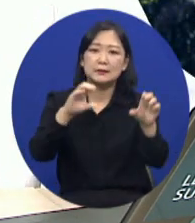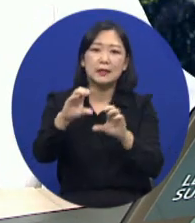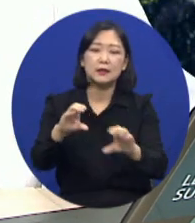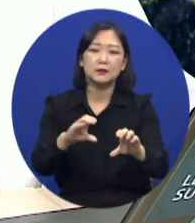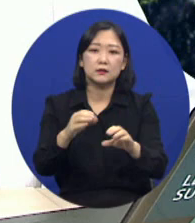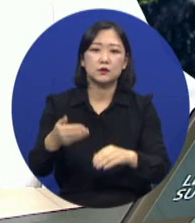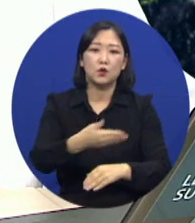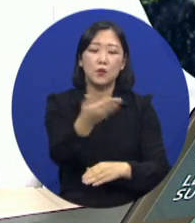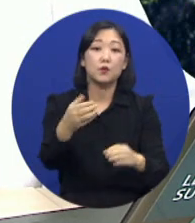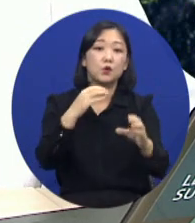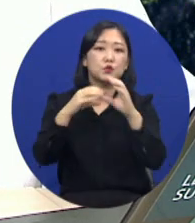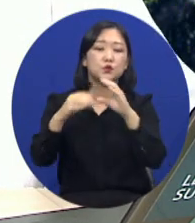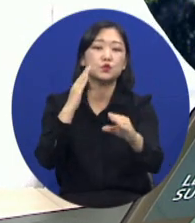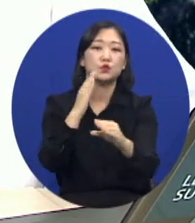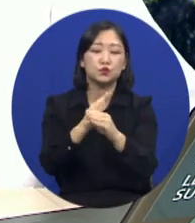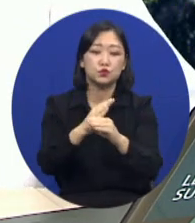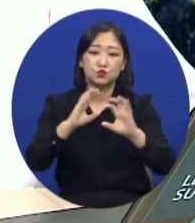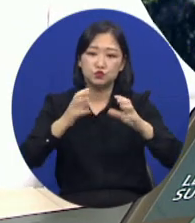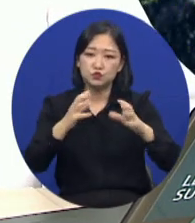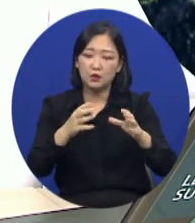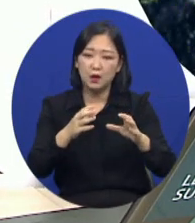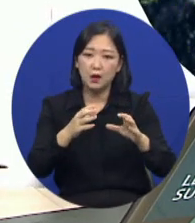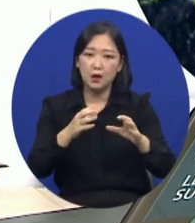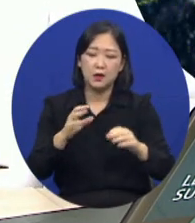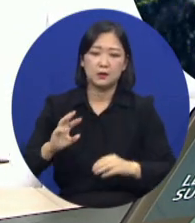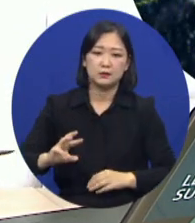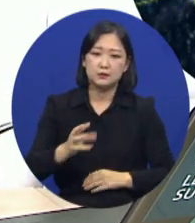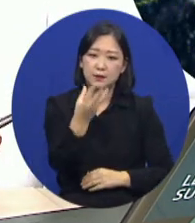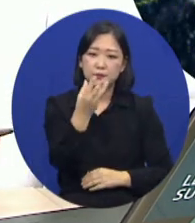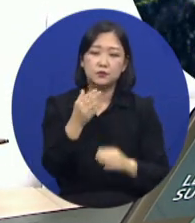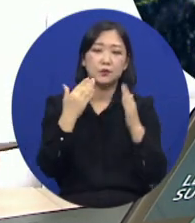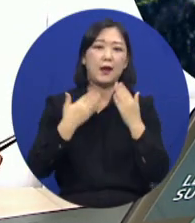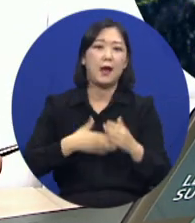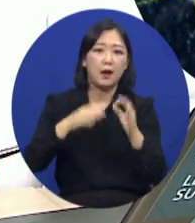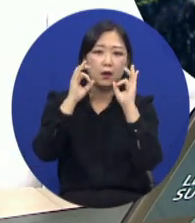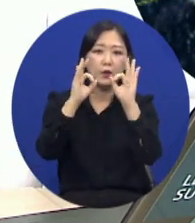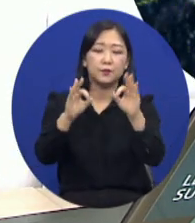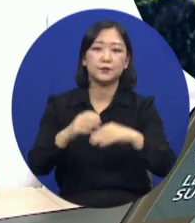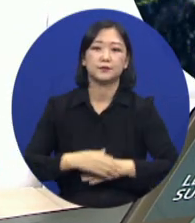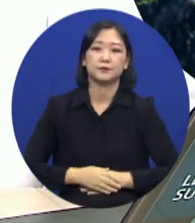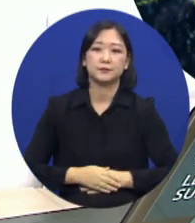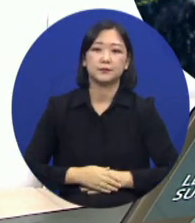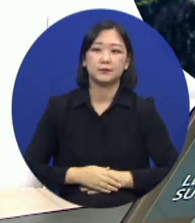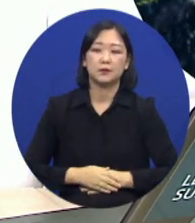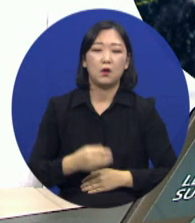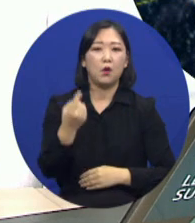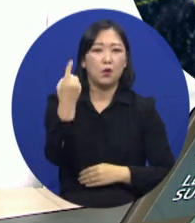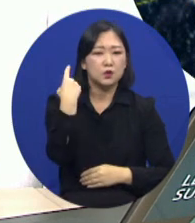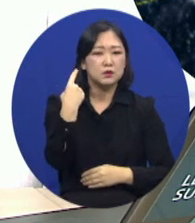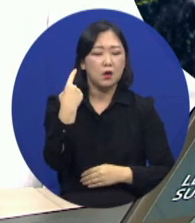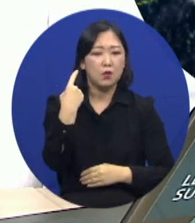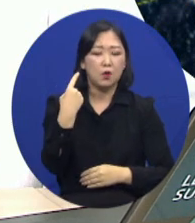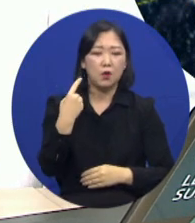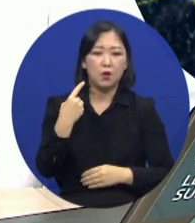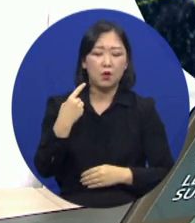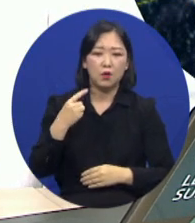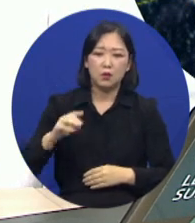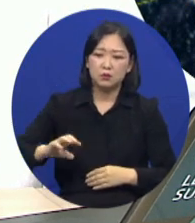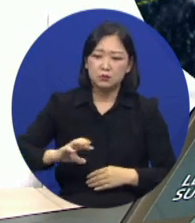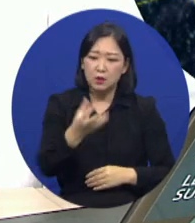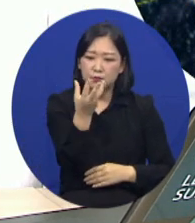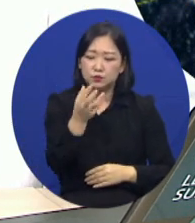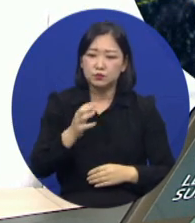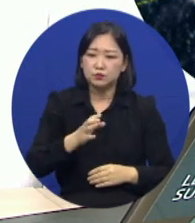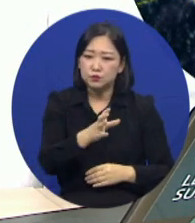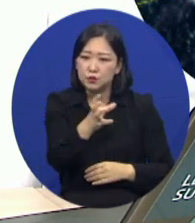소통을 하고 있는데요. 먼저 국가별 태풍 전망을 좀 알아볼 텐데 김찬영 기자, 어제와는 좀 각국의 태풍 경로